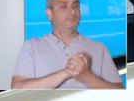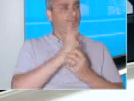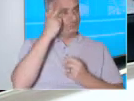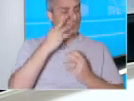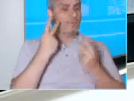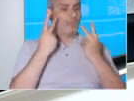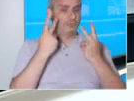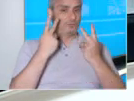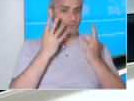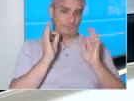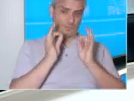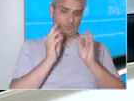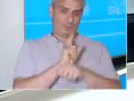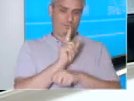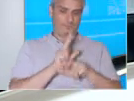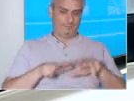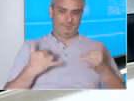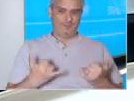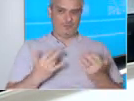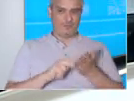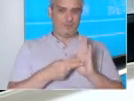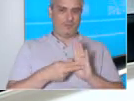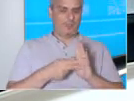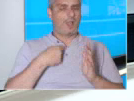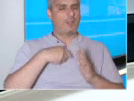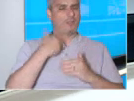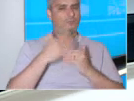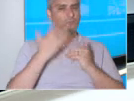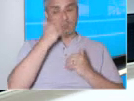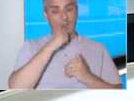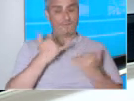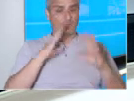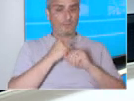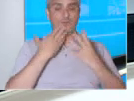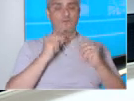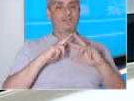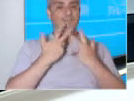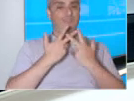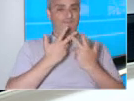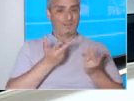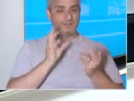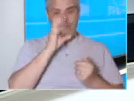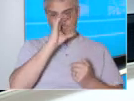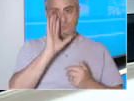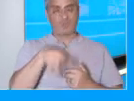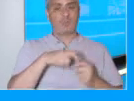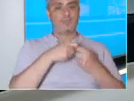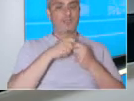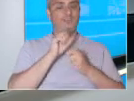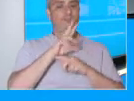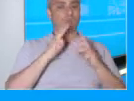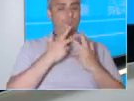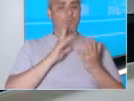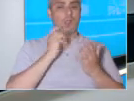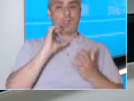תובנה חשובה בפרט למציאות הפוליטית שלנו. אנחנו מסיימים את שחור לבן לערב, תודה לצוות כאן מאחורי הקלעים. ניתן לצפות בנו גם בתאגיד השידור הציבורי,